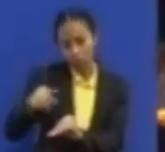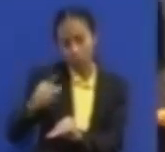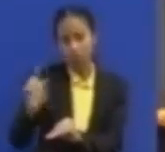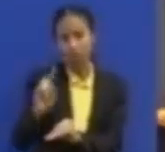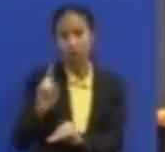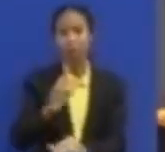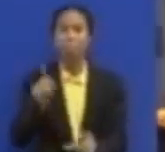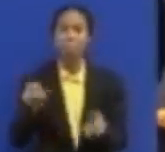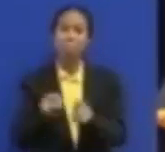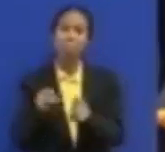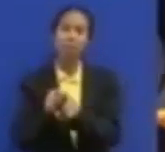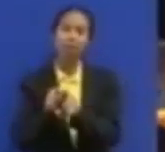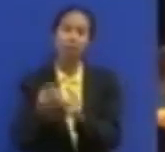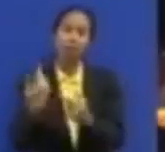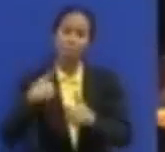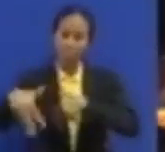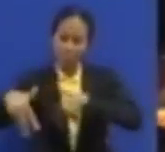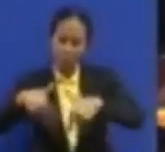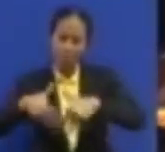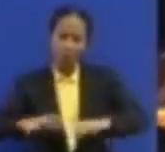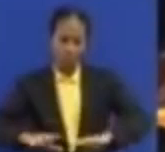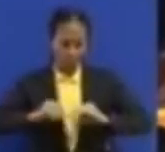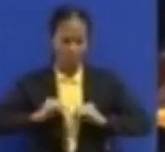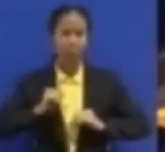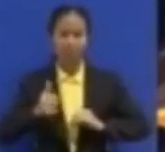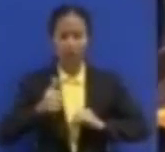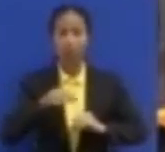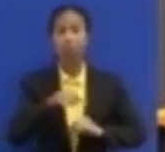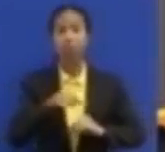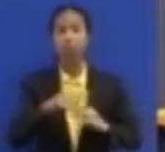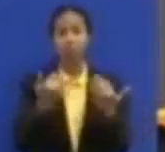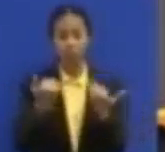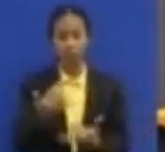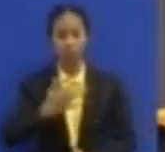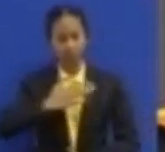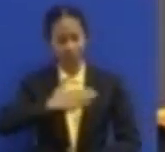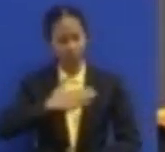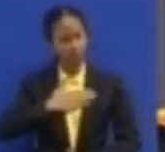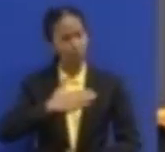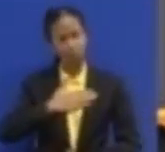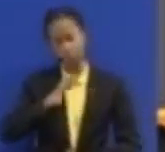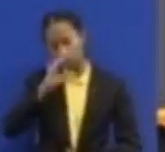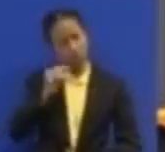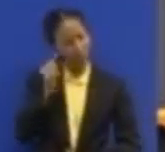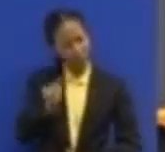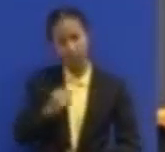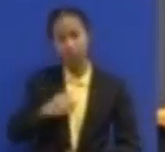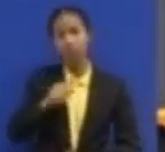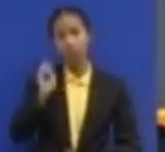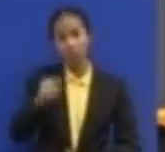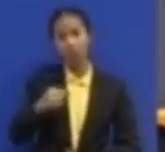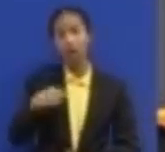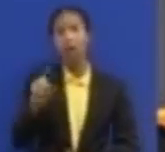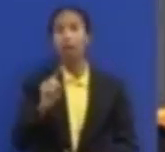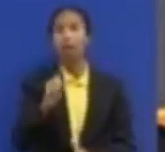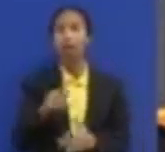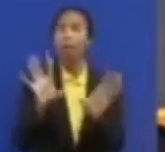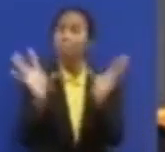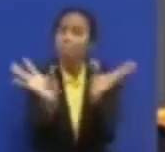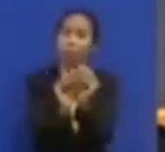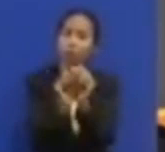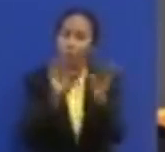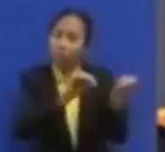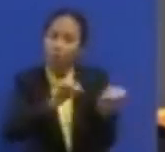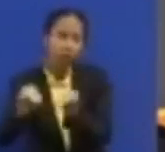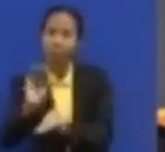กรที่มาจากประชาชนให้ได้ท่านครับวันนี้ผมยืนยันนะครับว่าเราไม่ควรที่จะมีการเลื่อนการเลือกตั้งประ